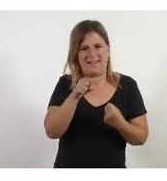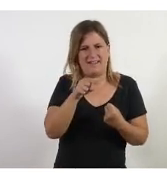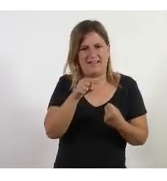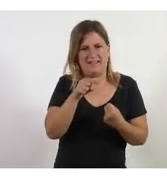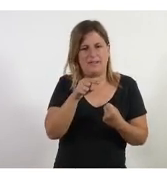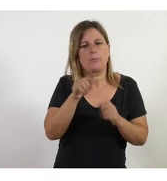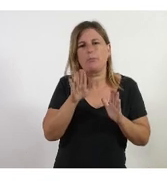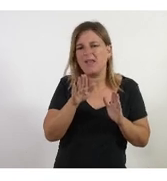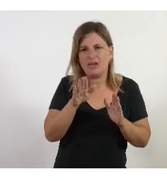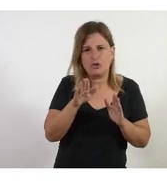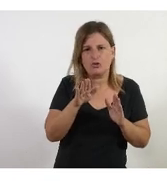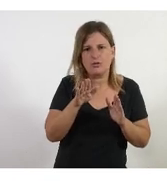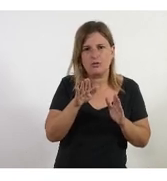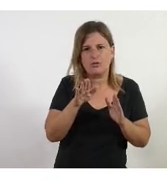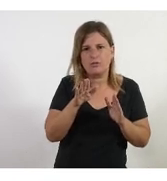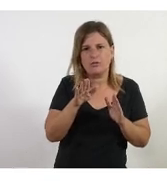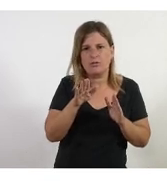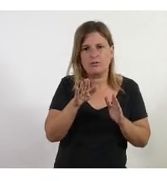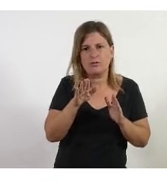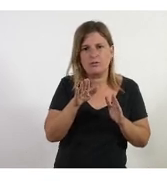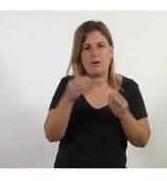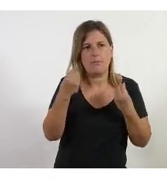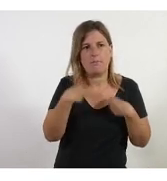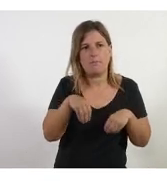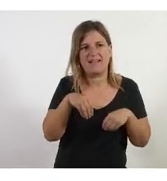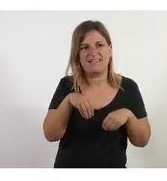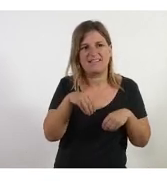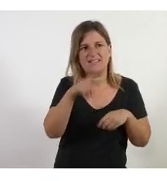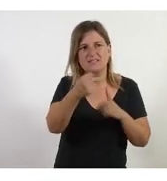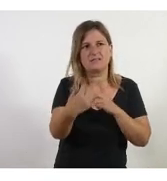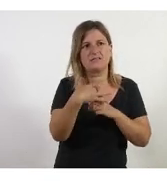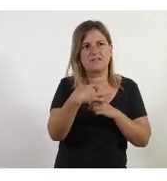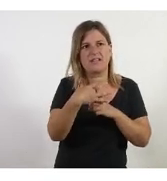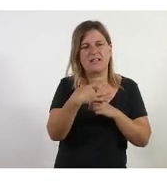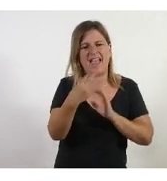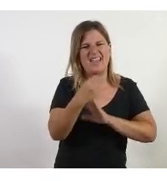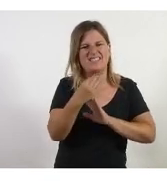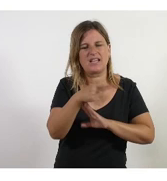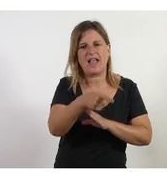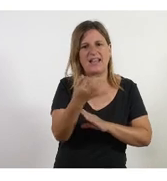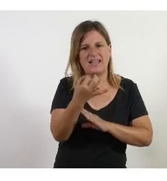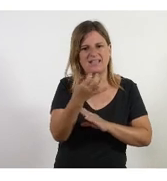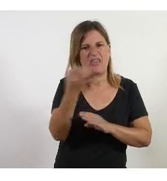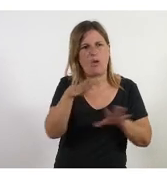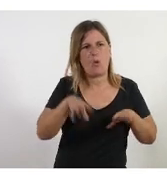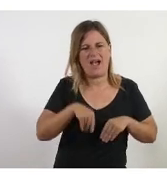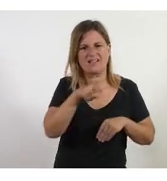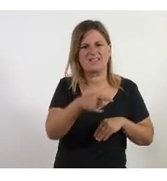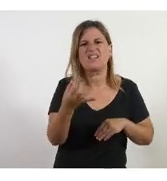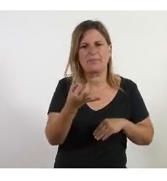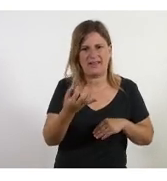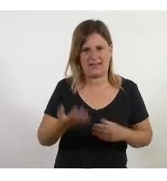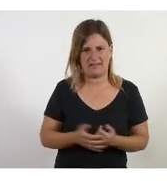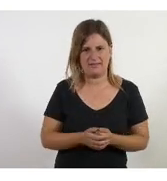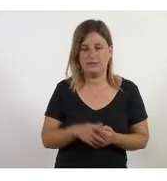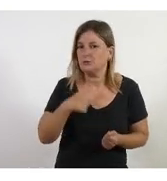així, què té aquesta experiència? Què m'ha d'ensenyar a mi aquesta experiència? Què he d'acceptar d'això?